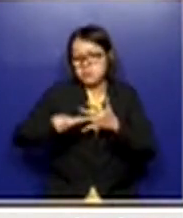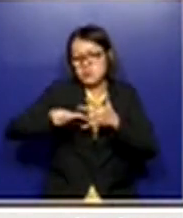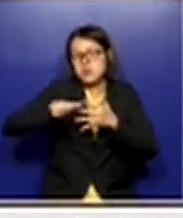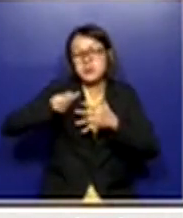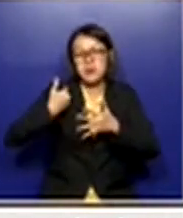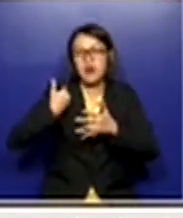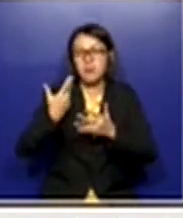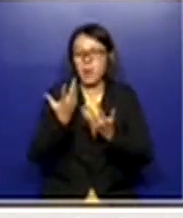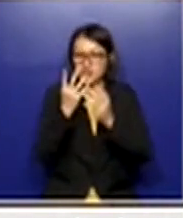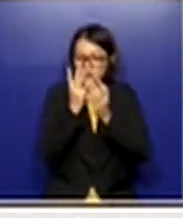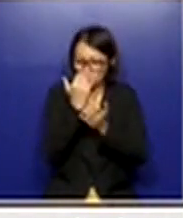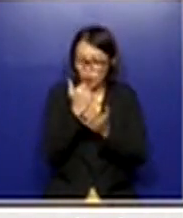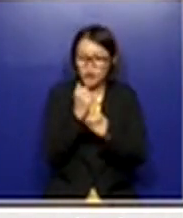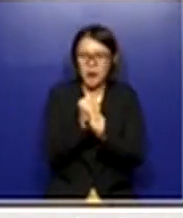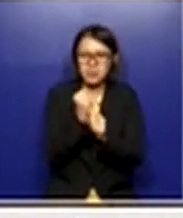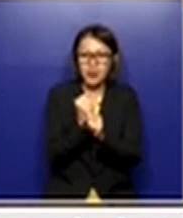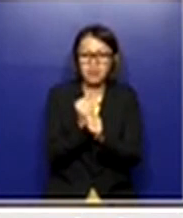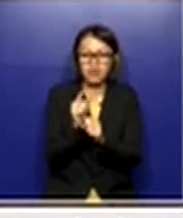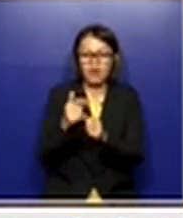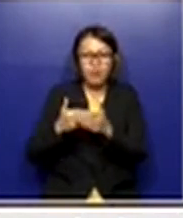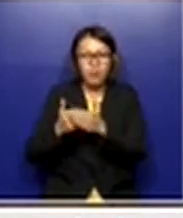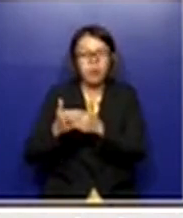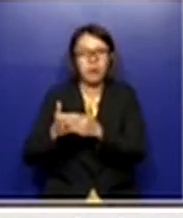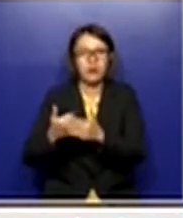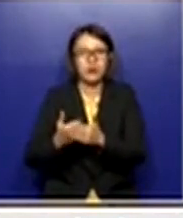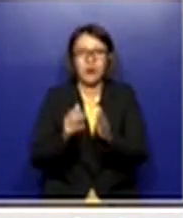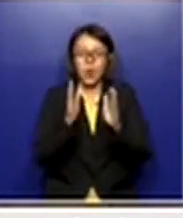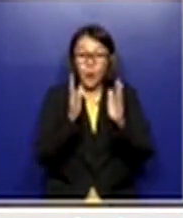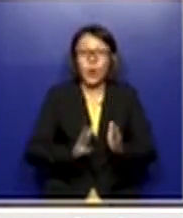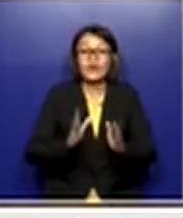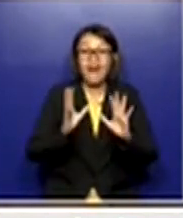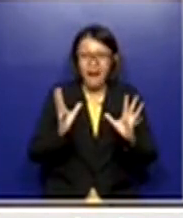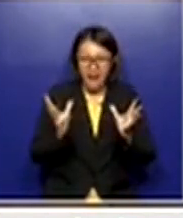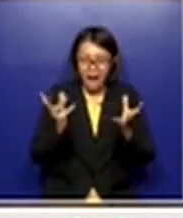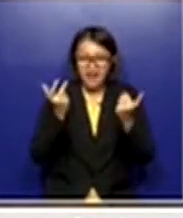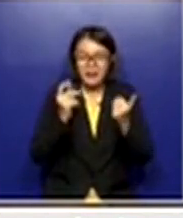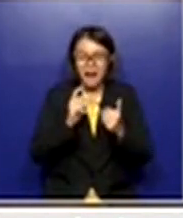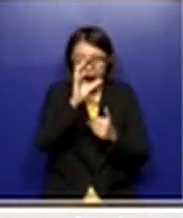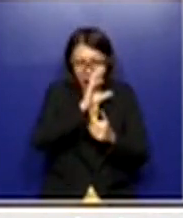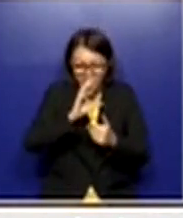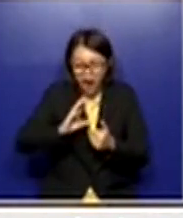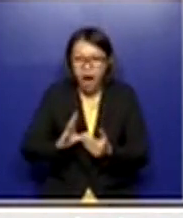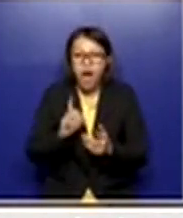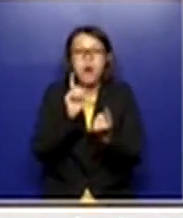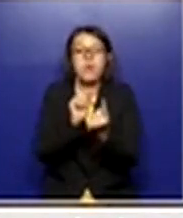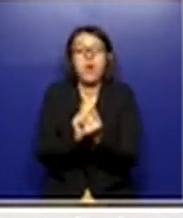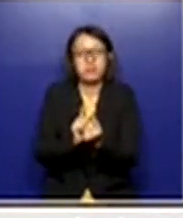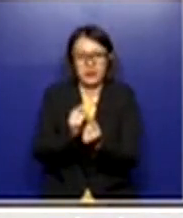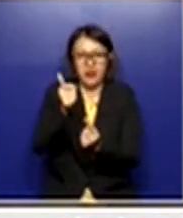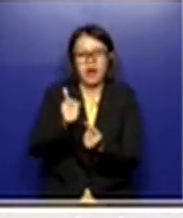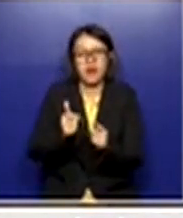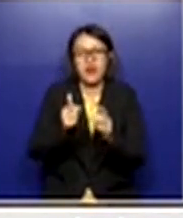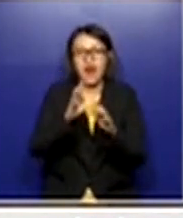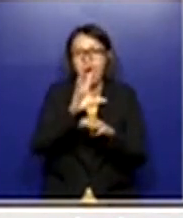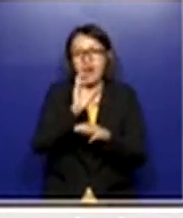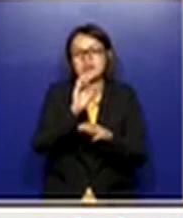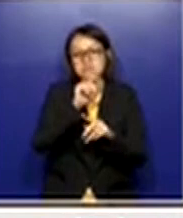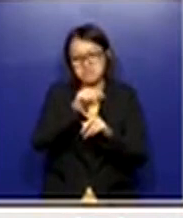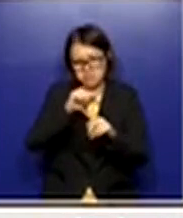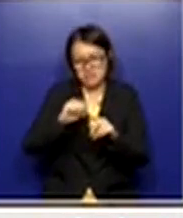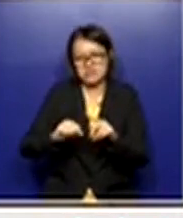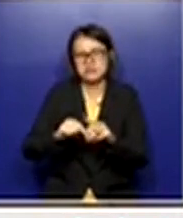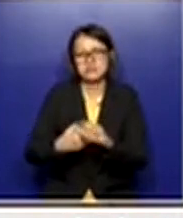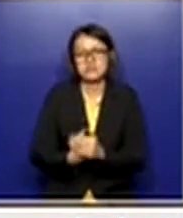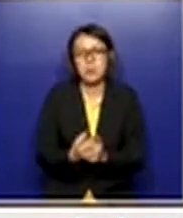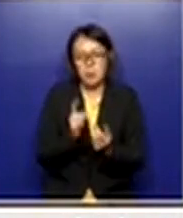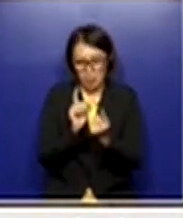อบเรื่องนี้ให้ได้นะคะรวมทั้งเรื่องสถิติคนหายที่ตามหาเจอได้มากกว่า 50% นะคะ